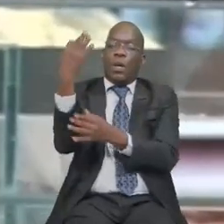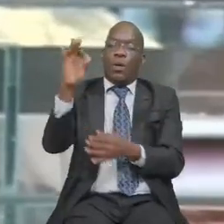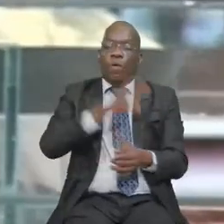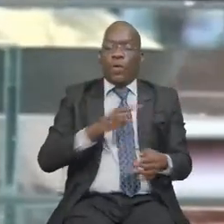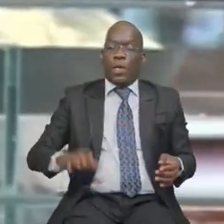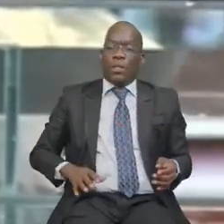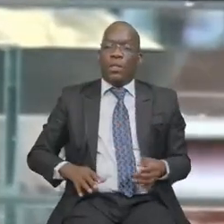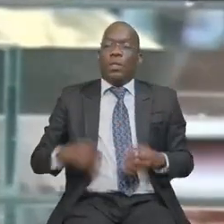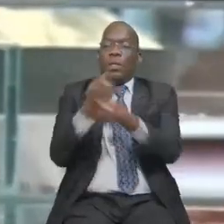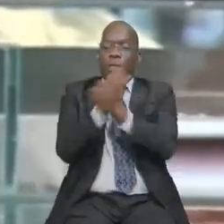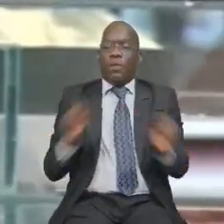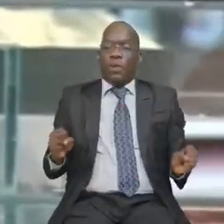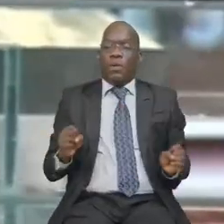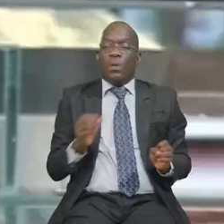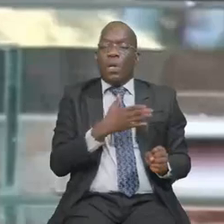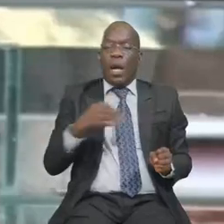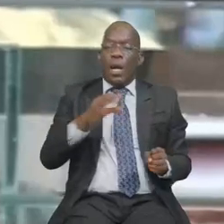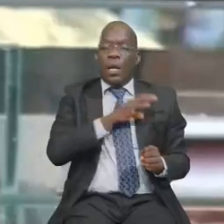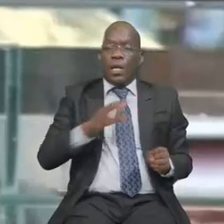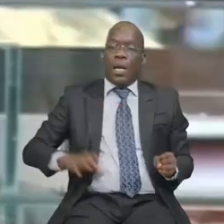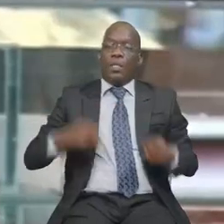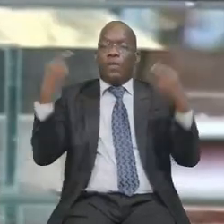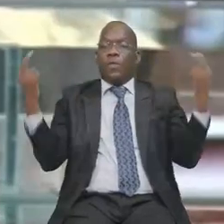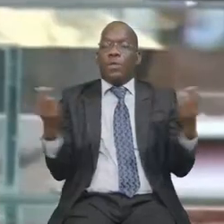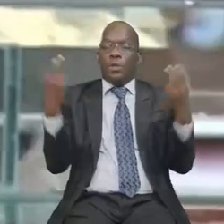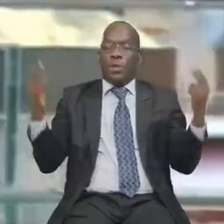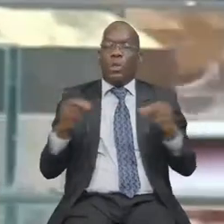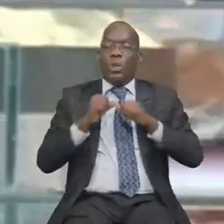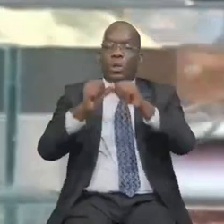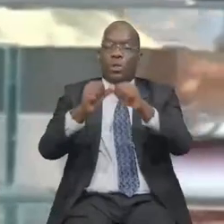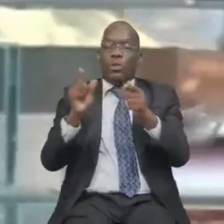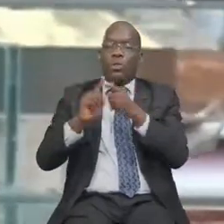du salut de Christ. La victoire de Christ. Continue.